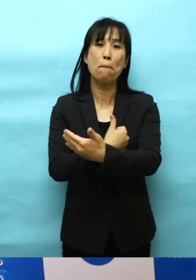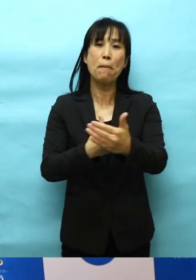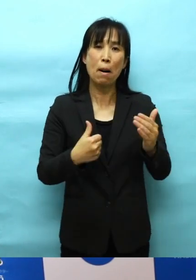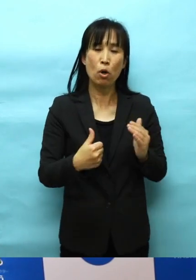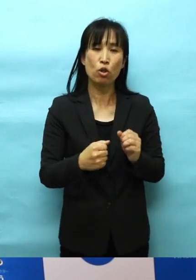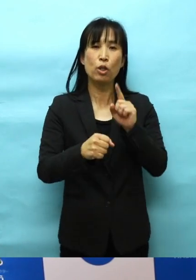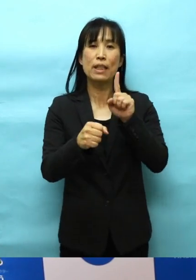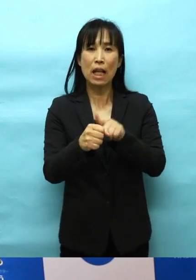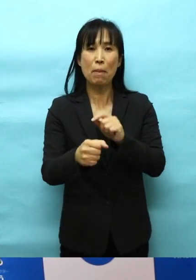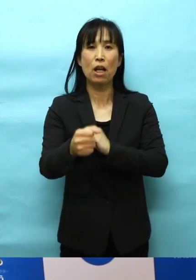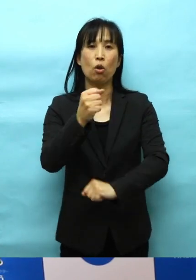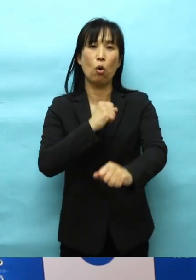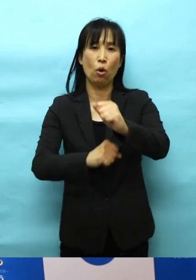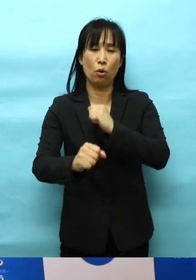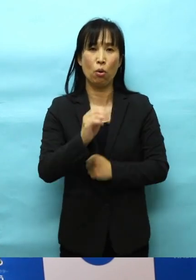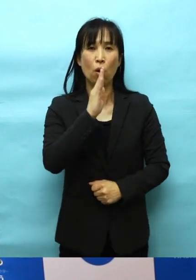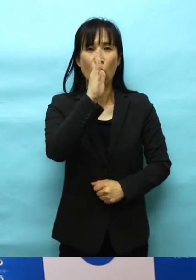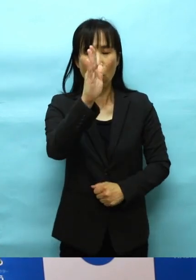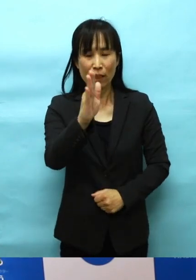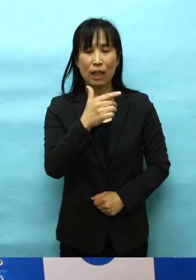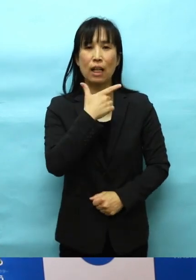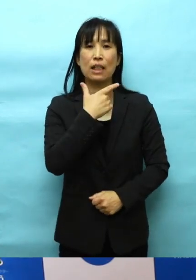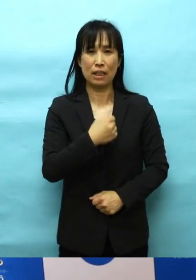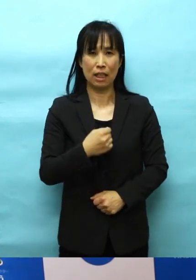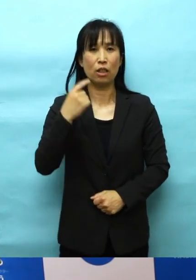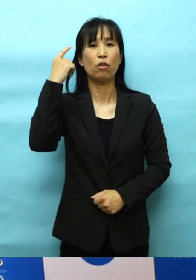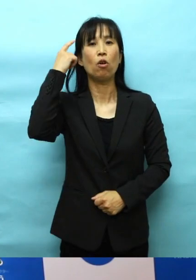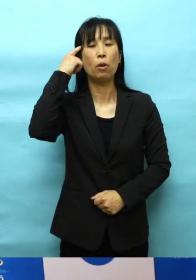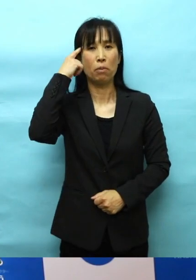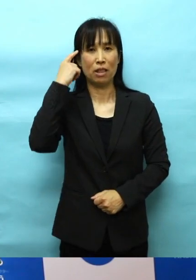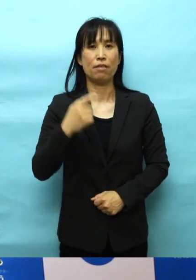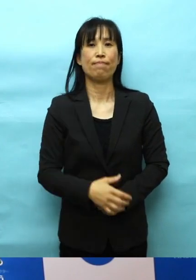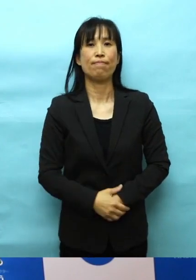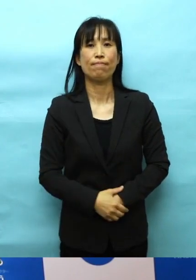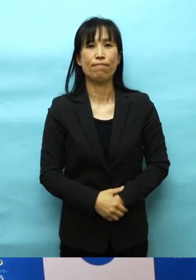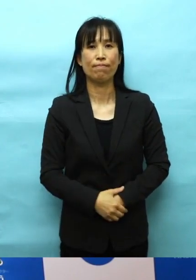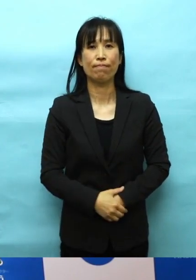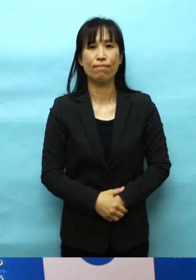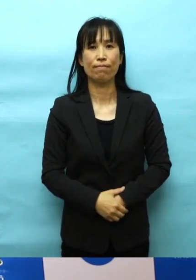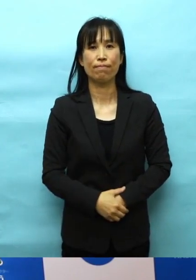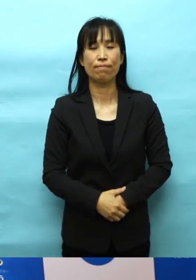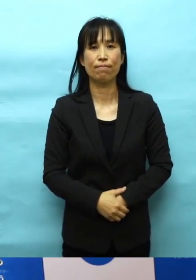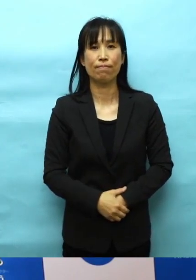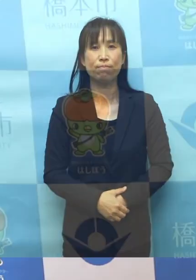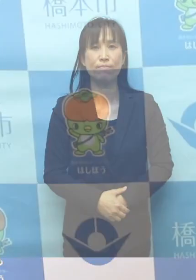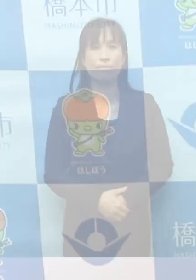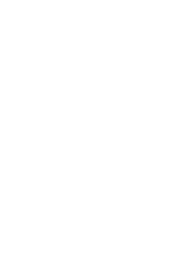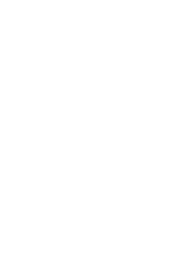家族を守るための行動をとっていただきますようお願い申し上げます。